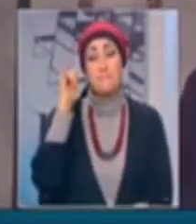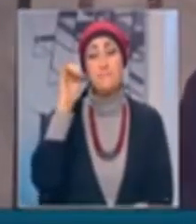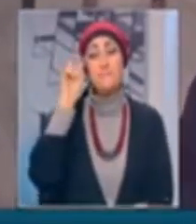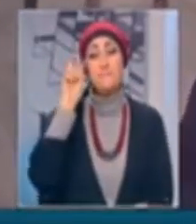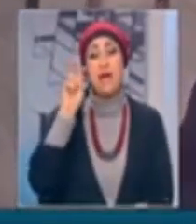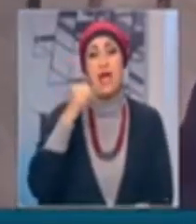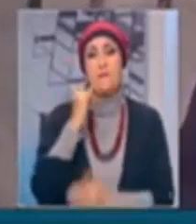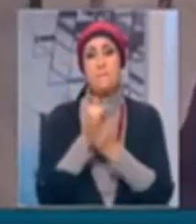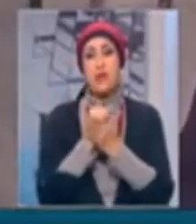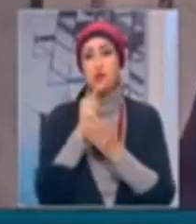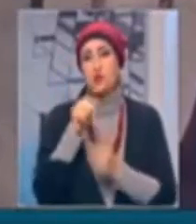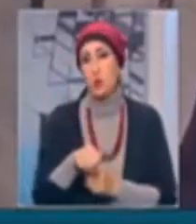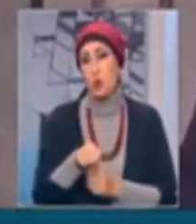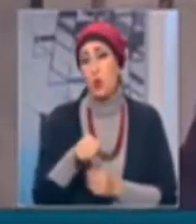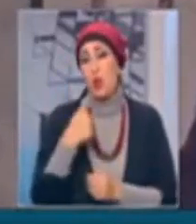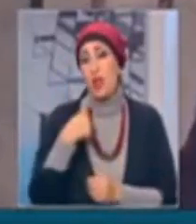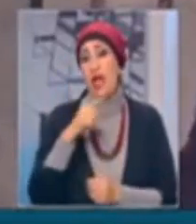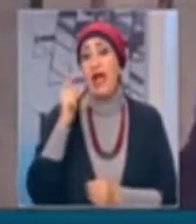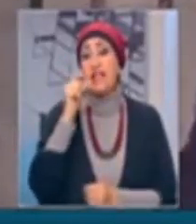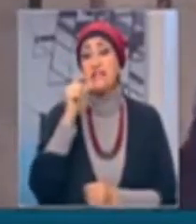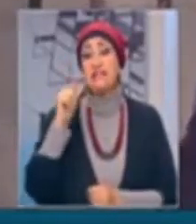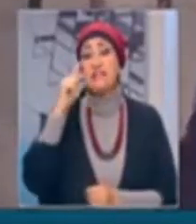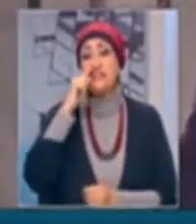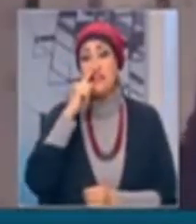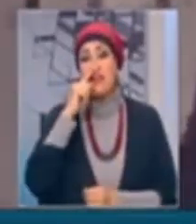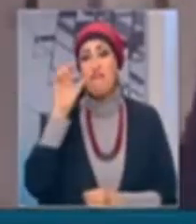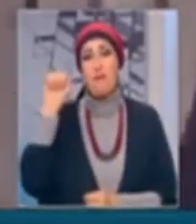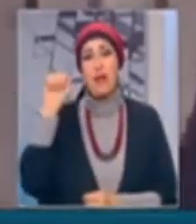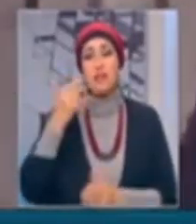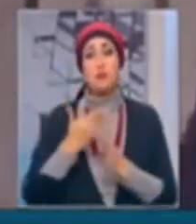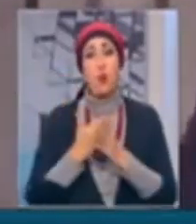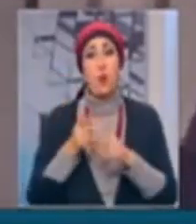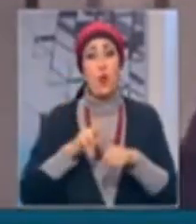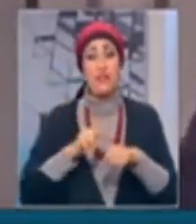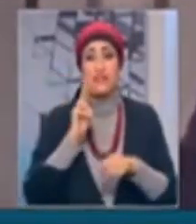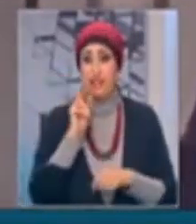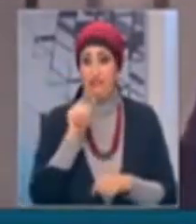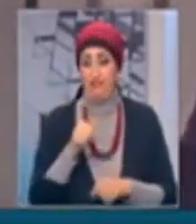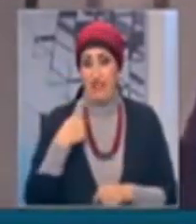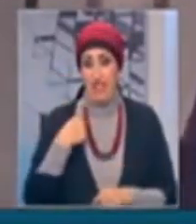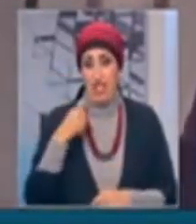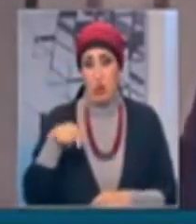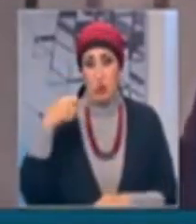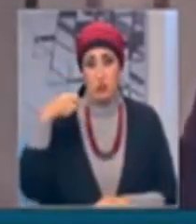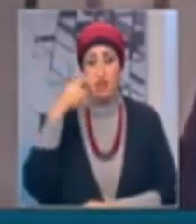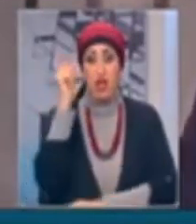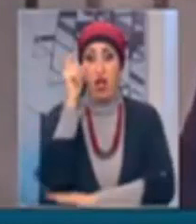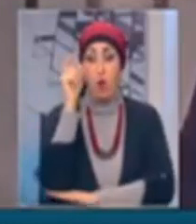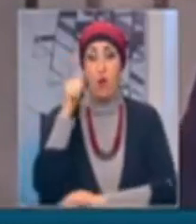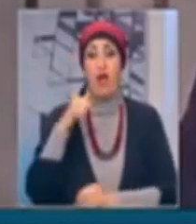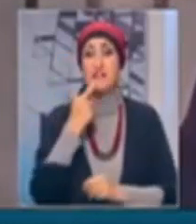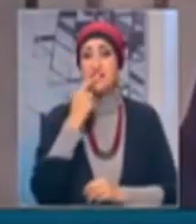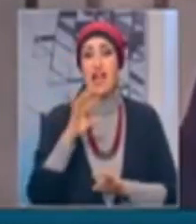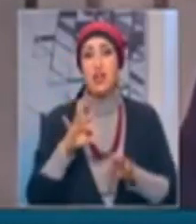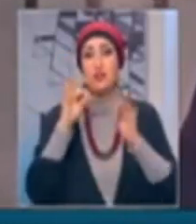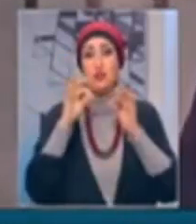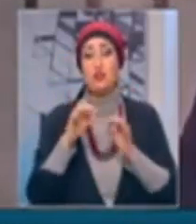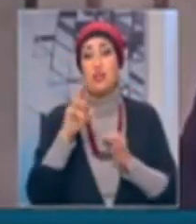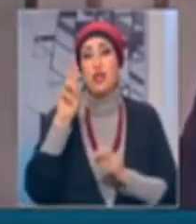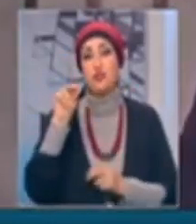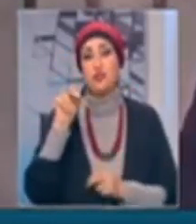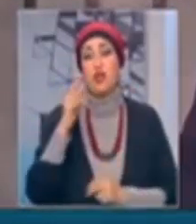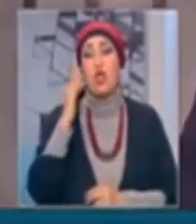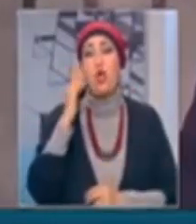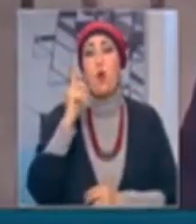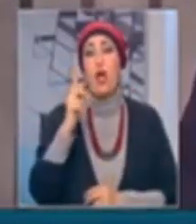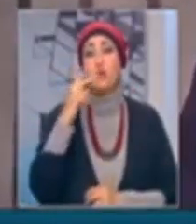الدينية بمجلس النواب وأعضاء مجلس النواب. كذلك شروت استهلت وزارة الأوقاف العام الجديد